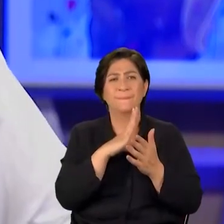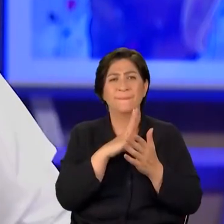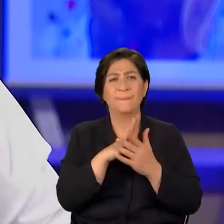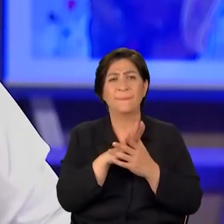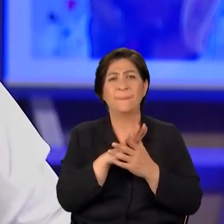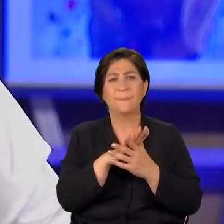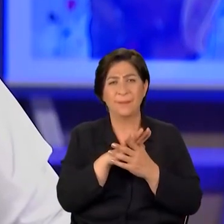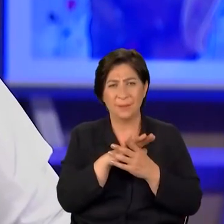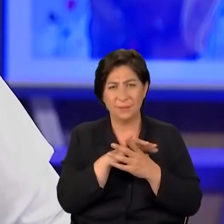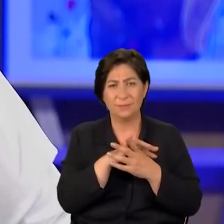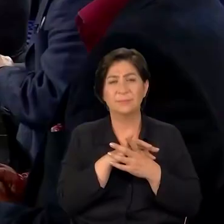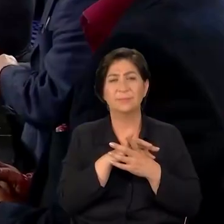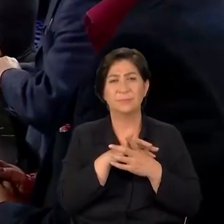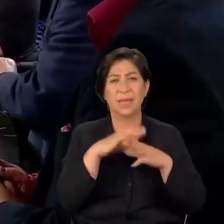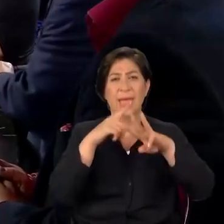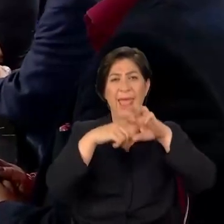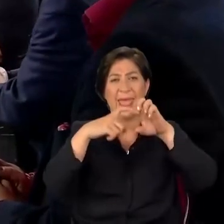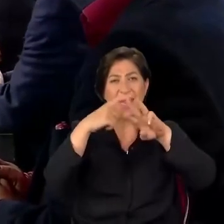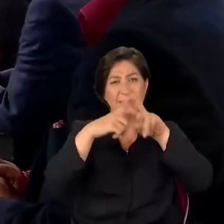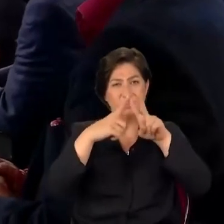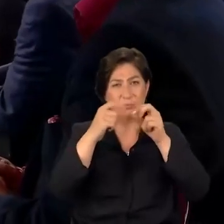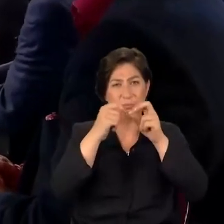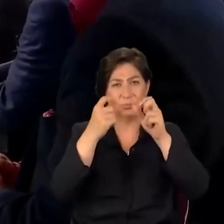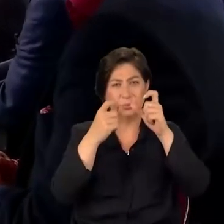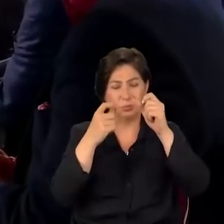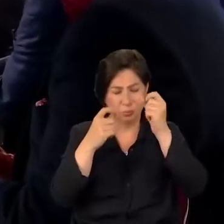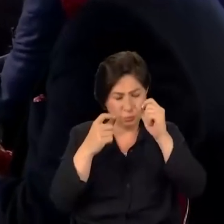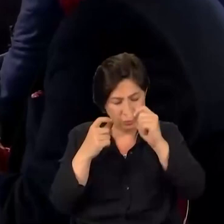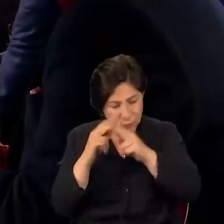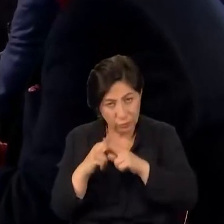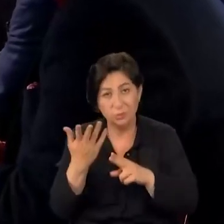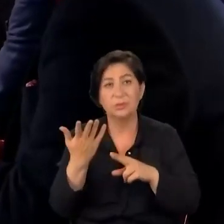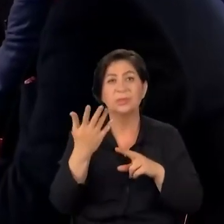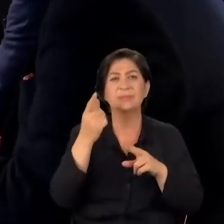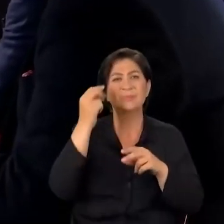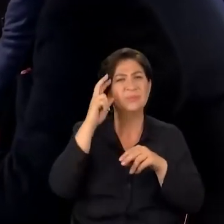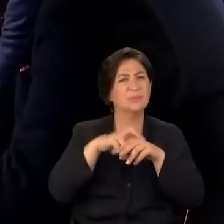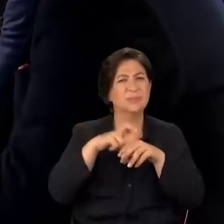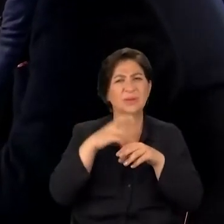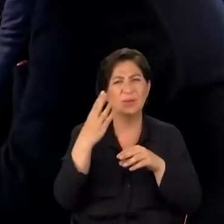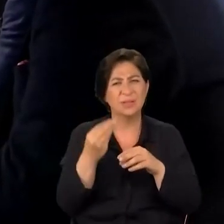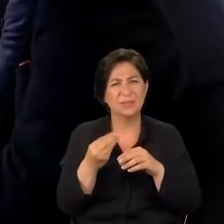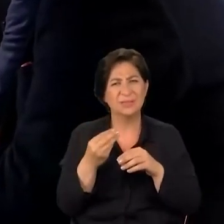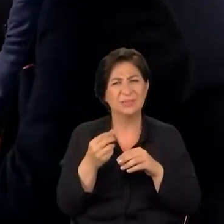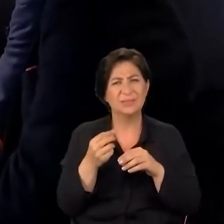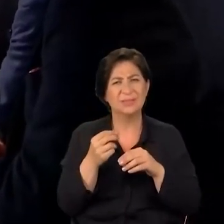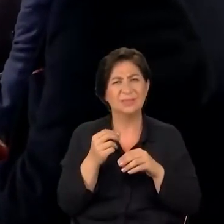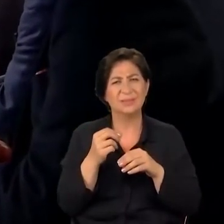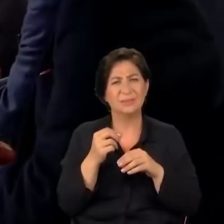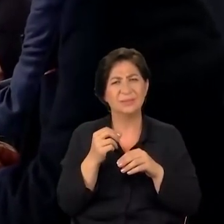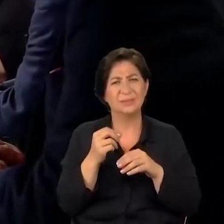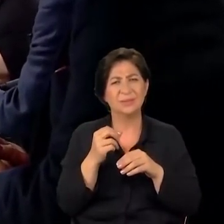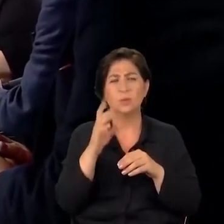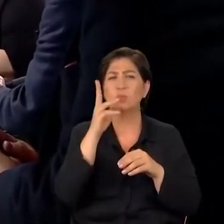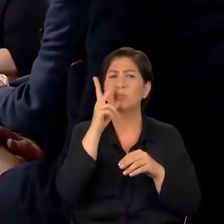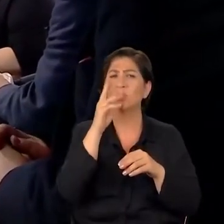ha Ehrenburg tiyatrosu ondan sonra bir şimdi tekrar hatırlamam güç Gramsci olabilir.